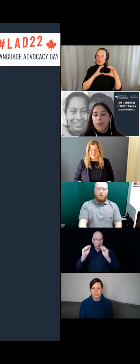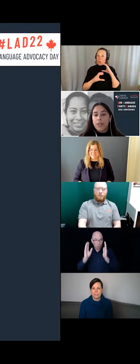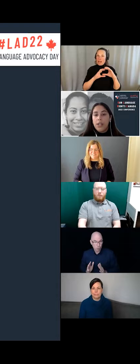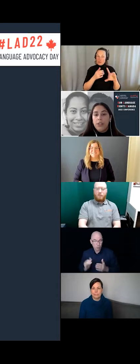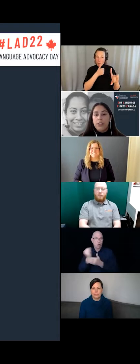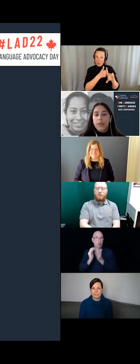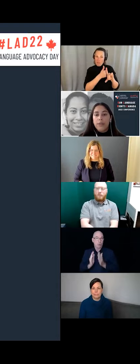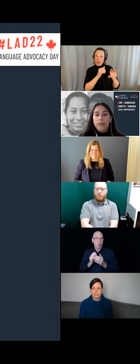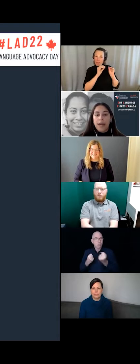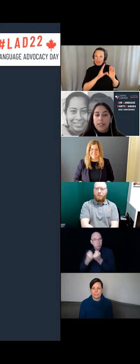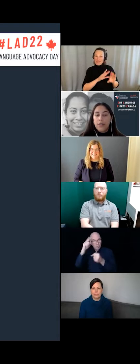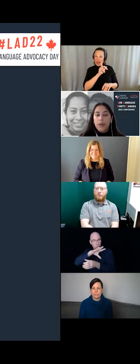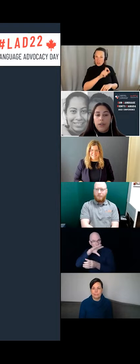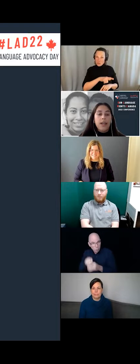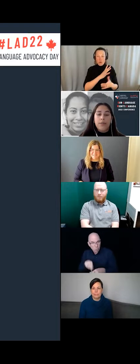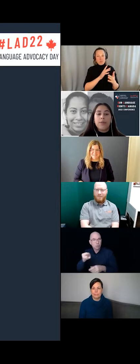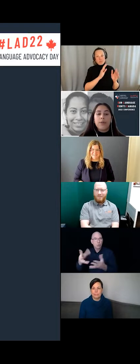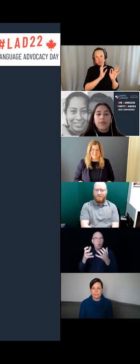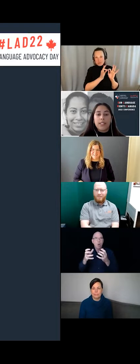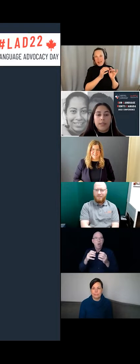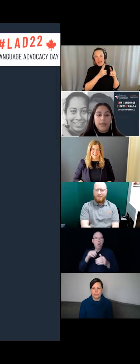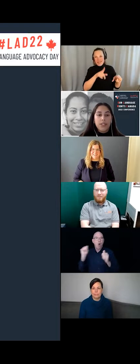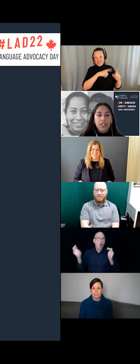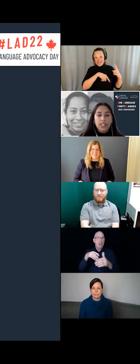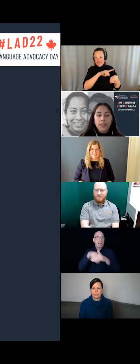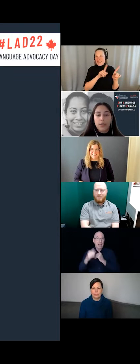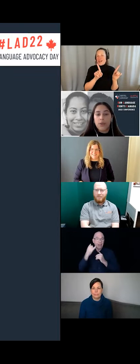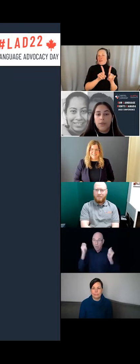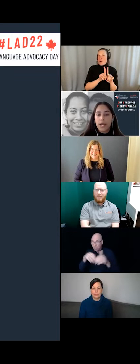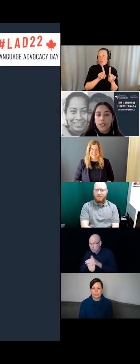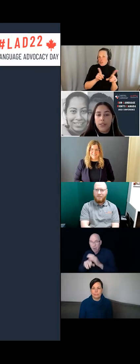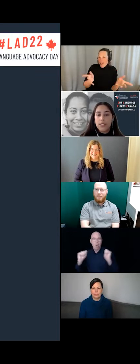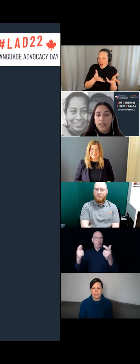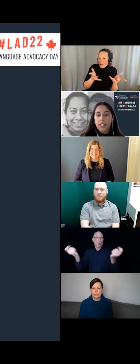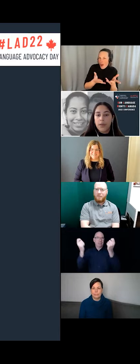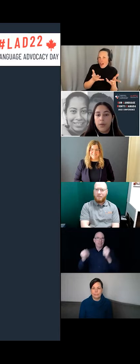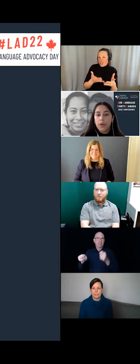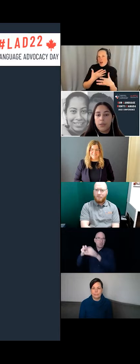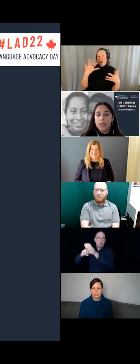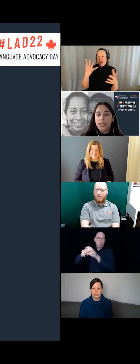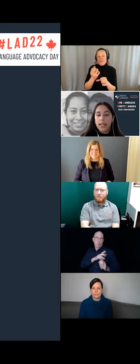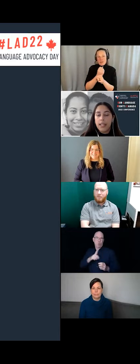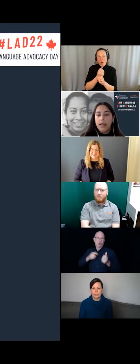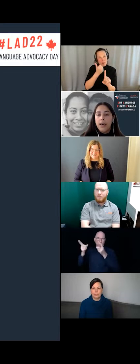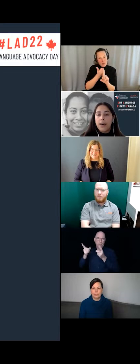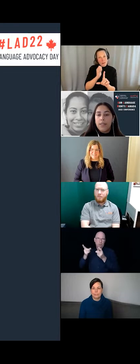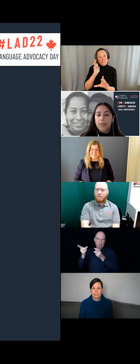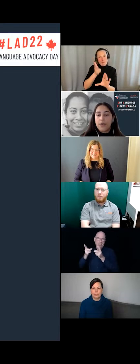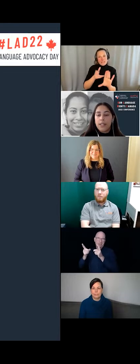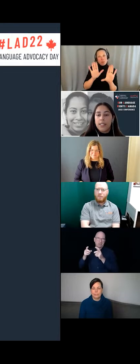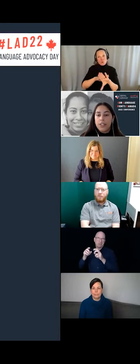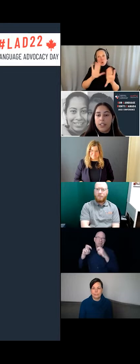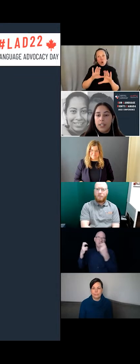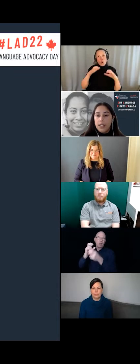communication, entraîneur et instructeur des langages des signes, artiste, défenseur d'inclusion. Elle pousse pour l'accès pour tous et pour des grandes victoires. Elle est